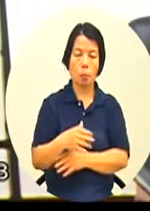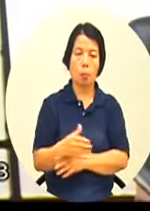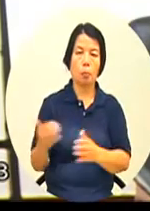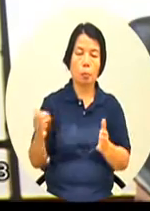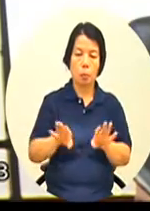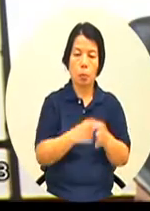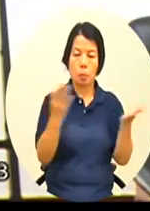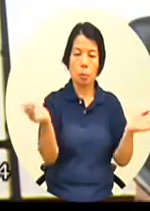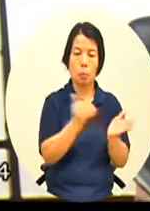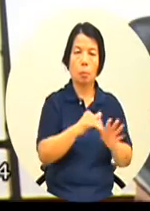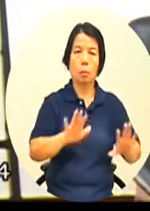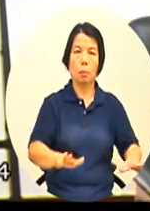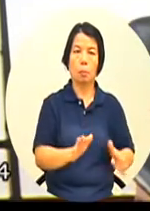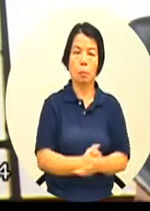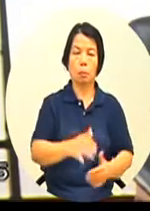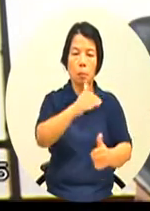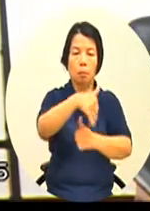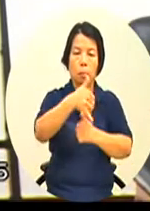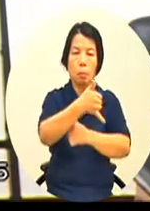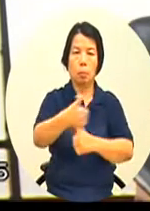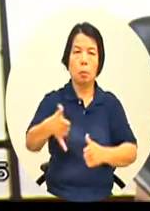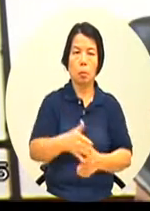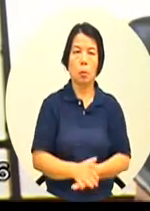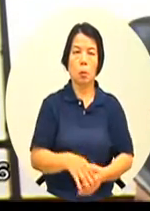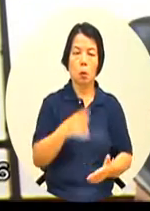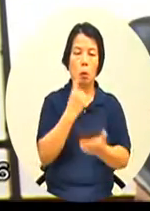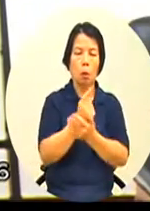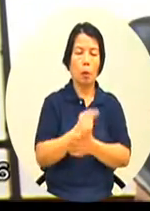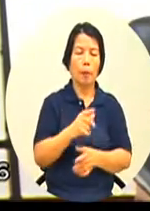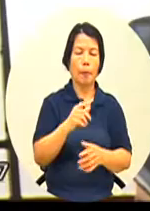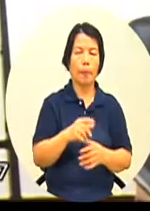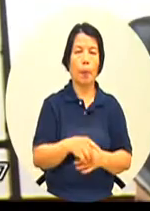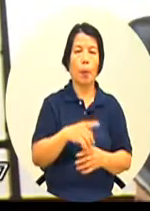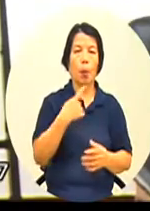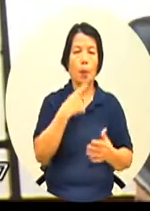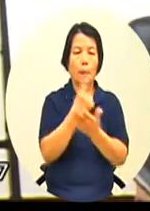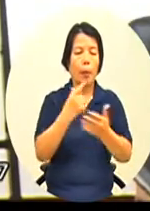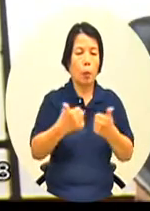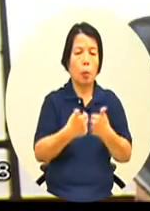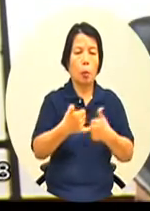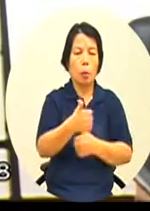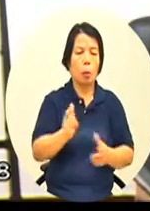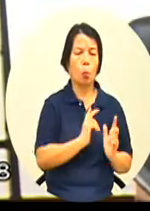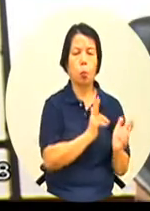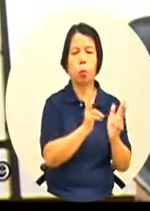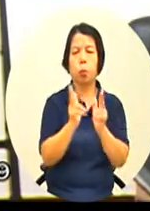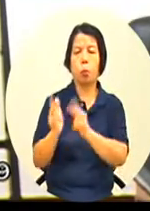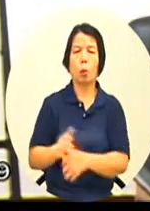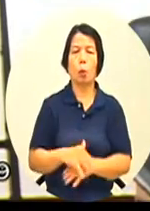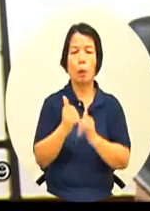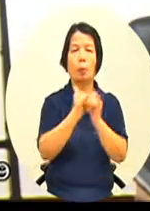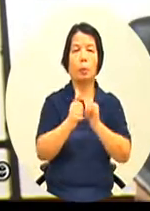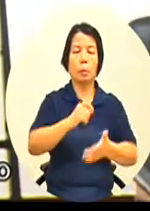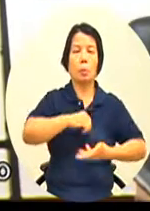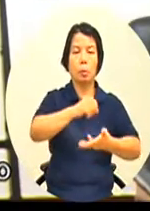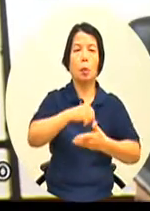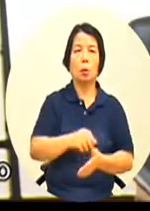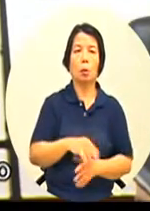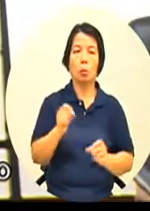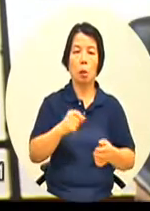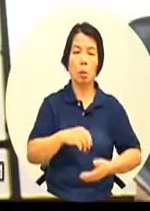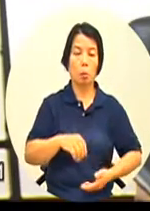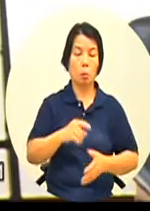想那个召集人在这里，我每天在外面组团，我只有民众的意见，我们总不能听而不见